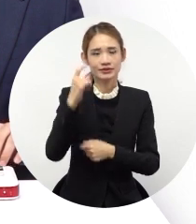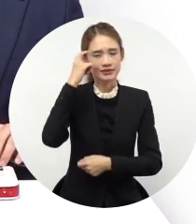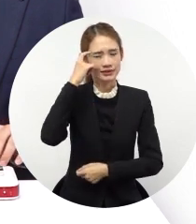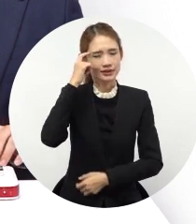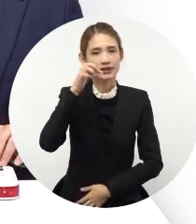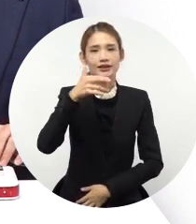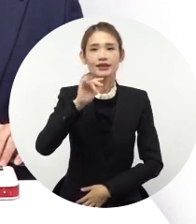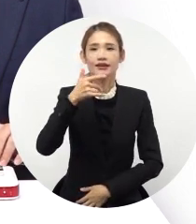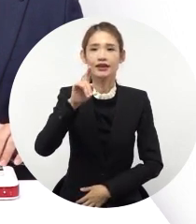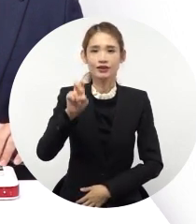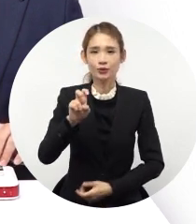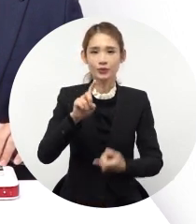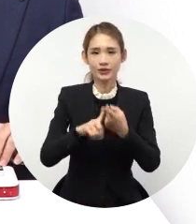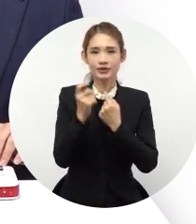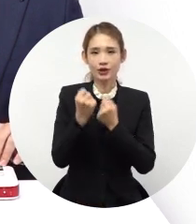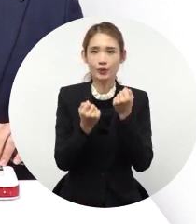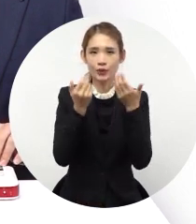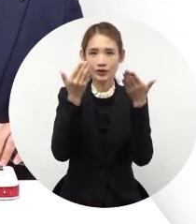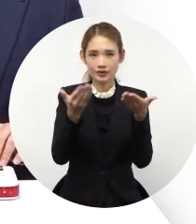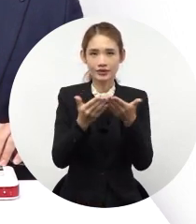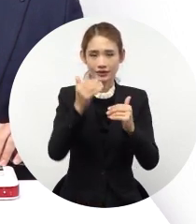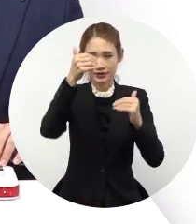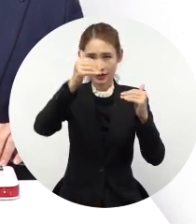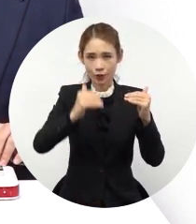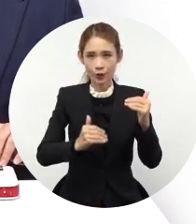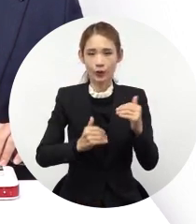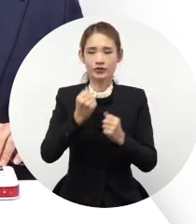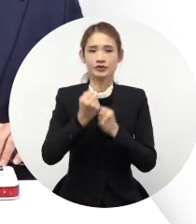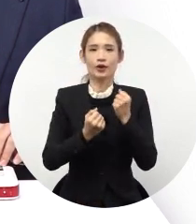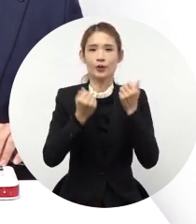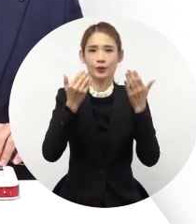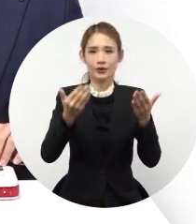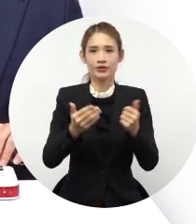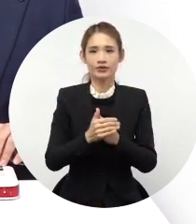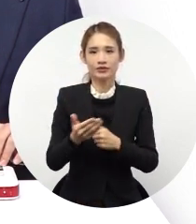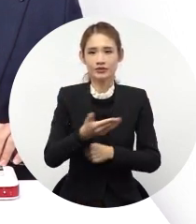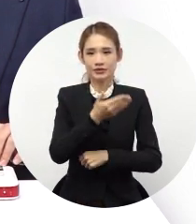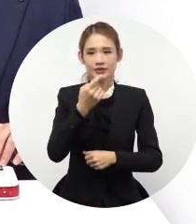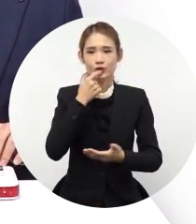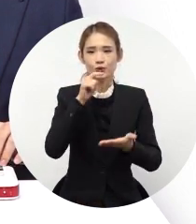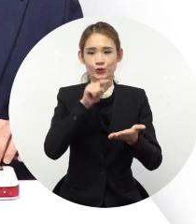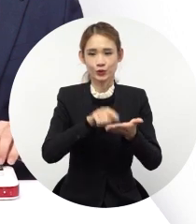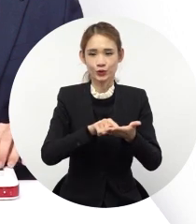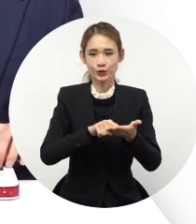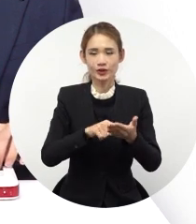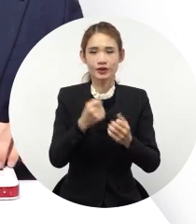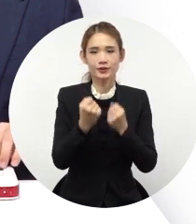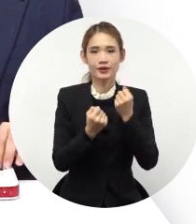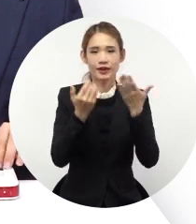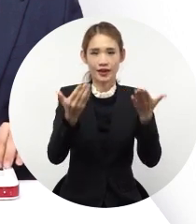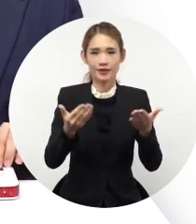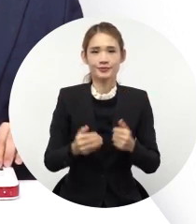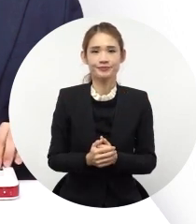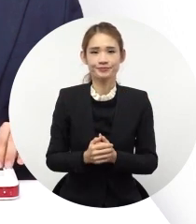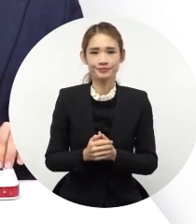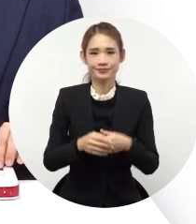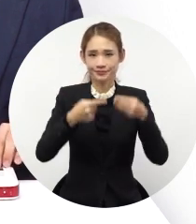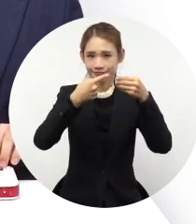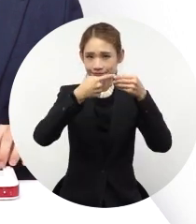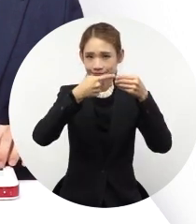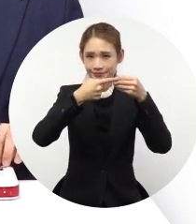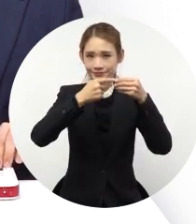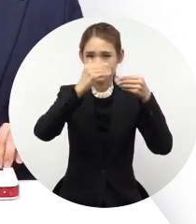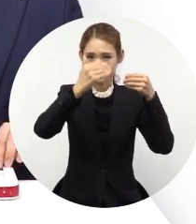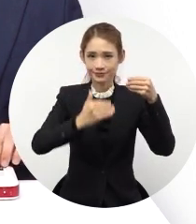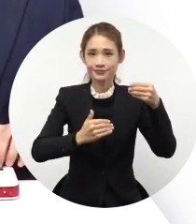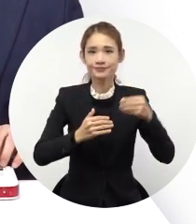개념을 말씀드리고 그 개념 속에 있는 내용들 이렇게 말씀드리면서 여러분들이 이해하기 쉽도록 한번 진행해 보겠습니다. 첫